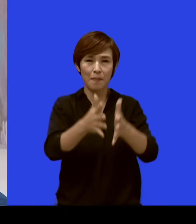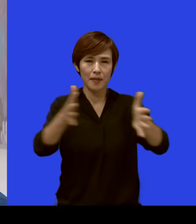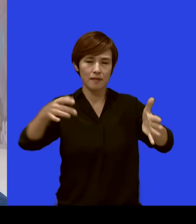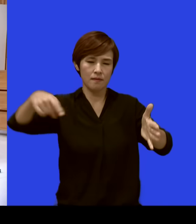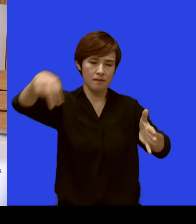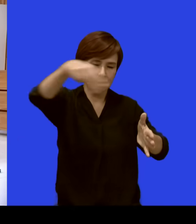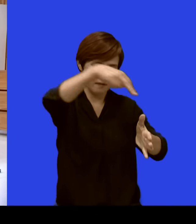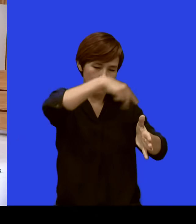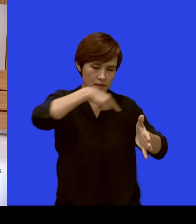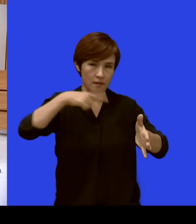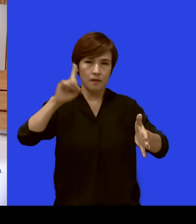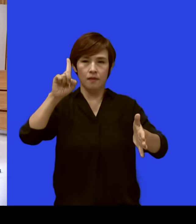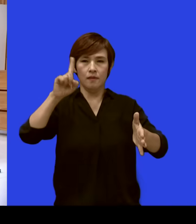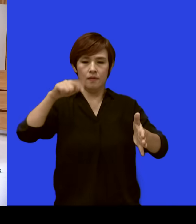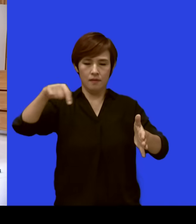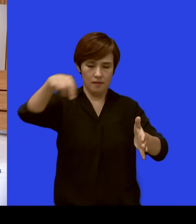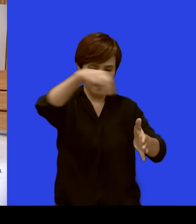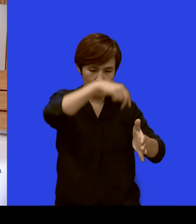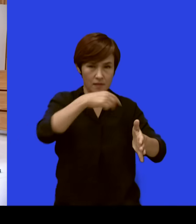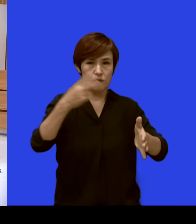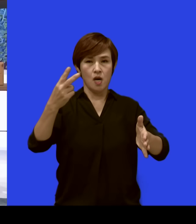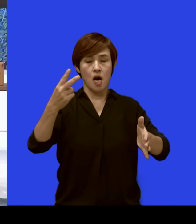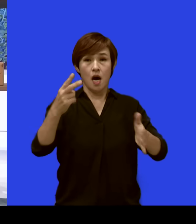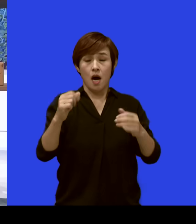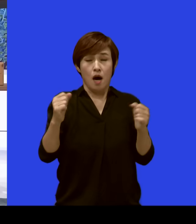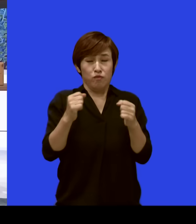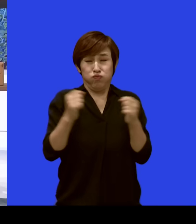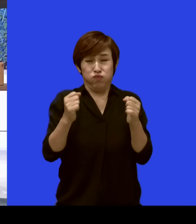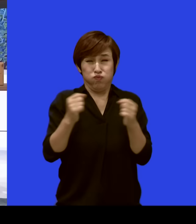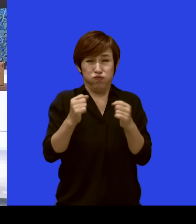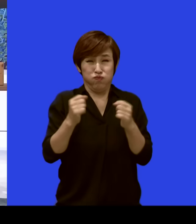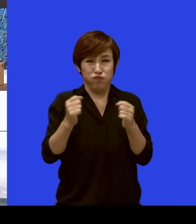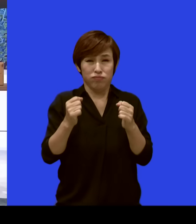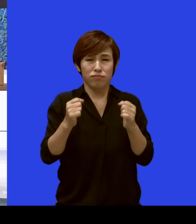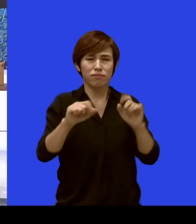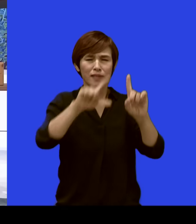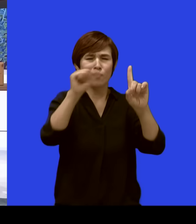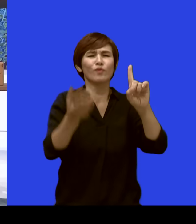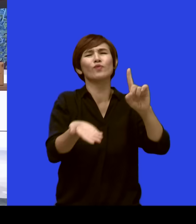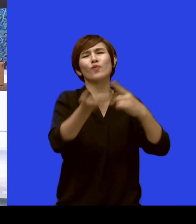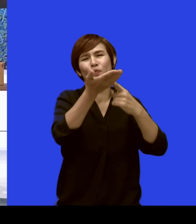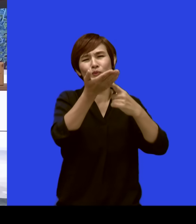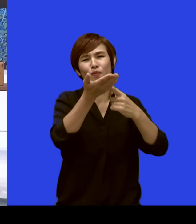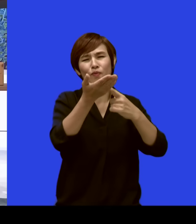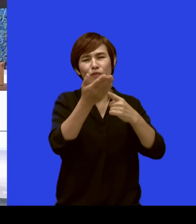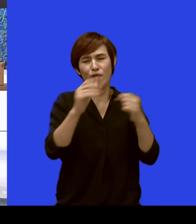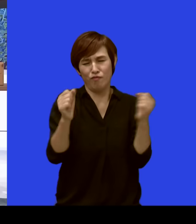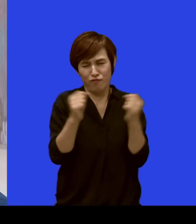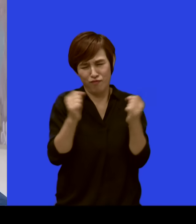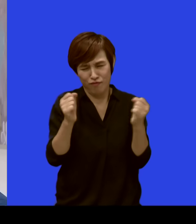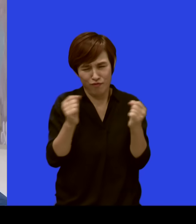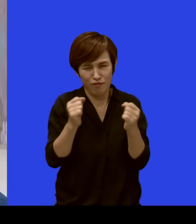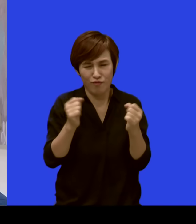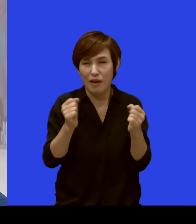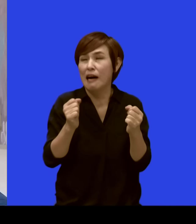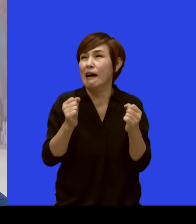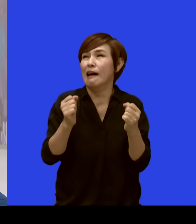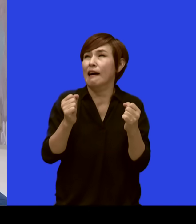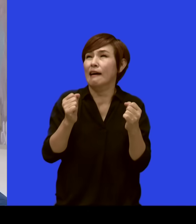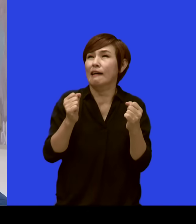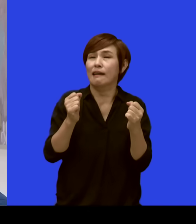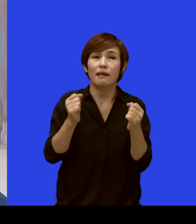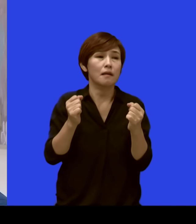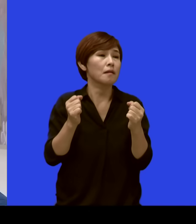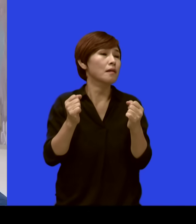너무 추운 거예요. 그때가 1월 초였거든요. 그러니까 이게 7바퀴 돌아야 되는데 2바퀴째 너무 추워가지고 쳐다보는데